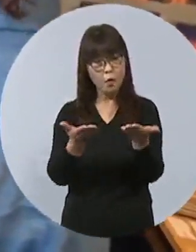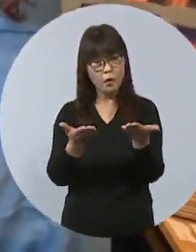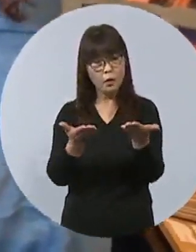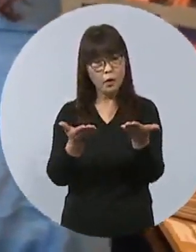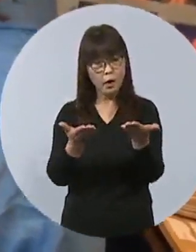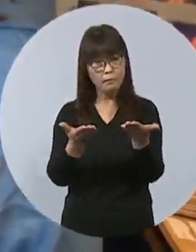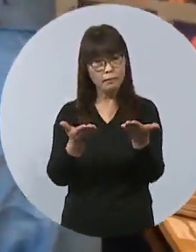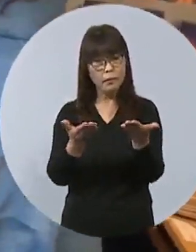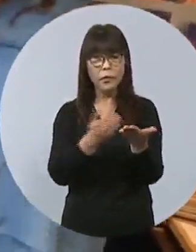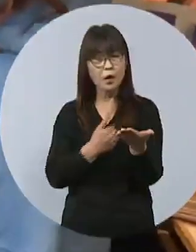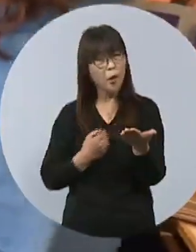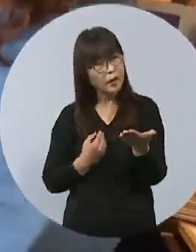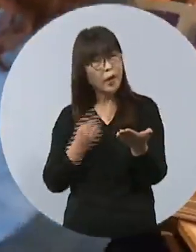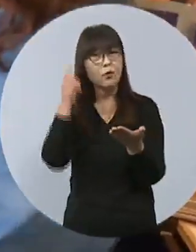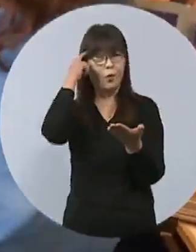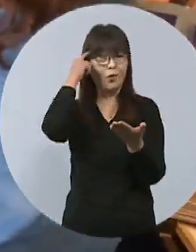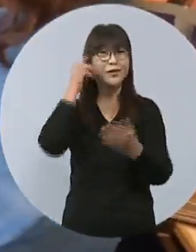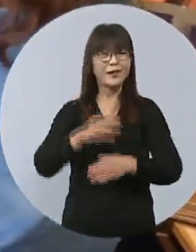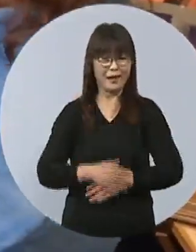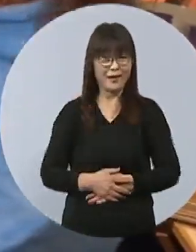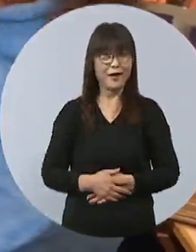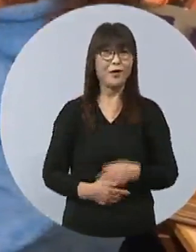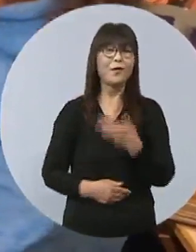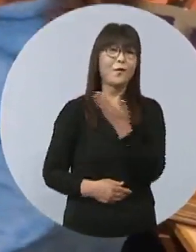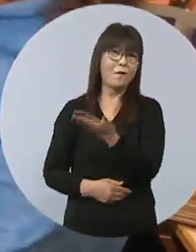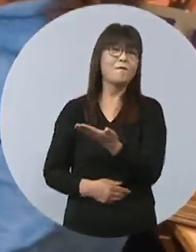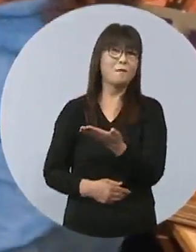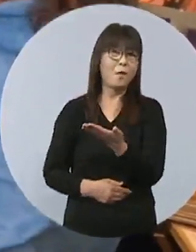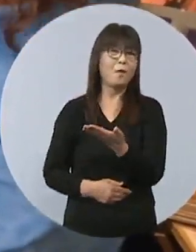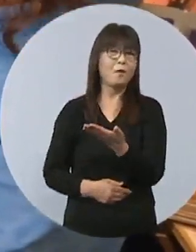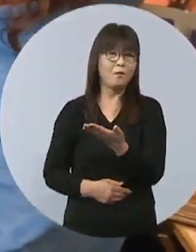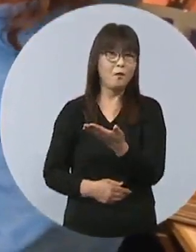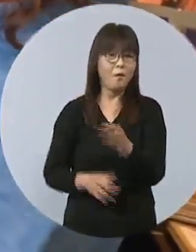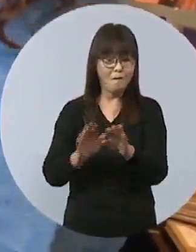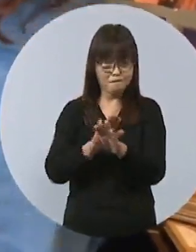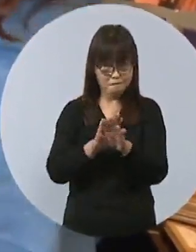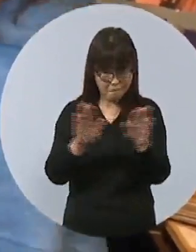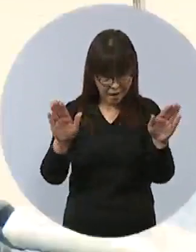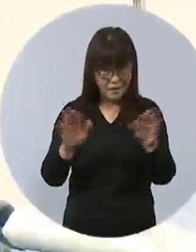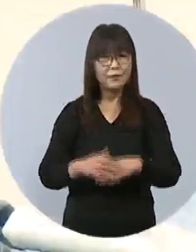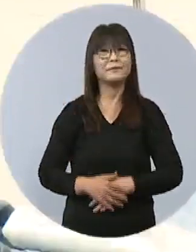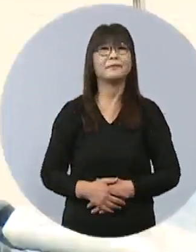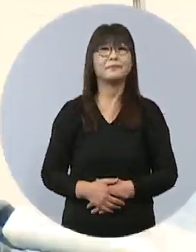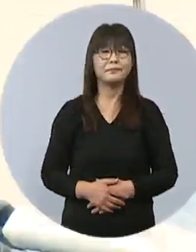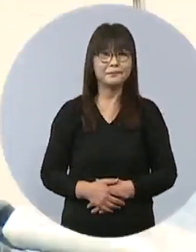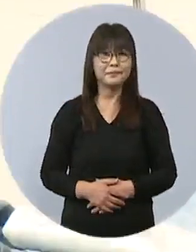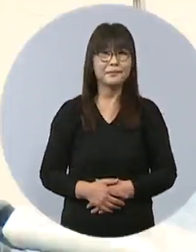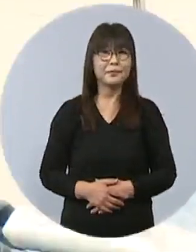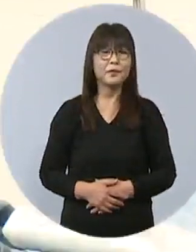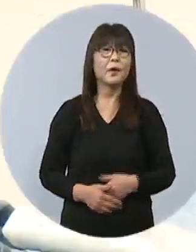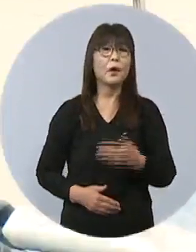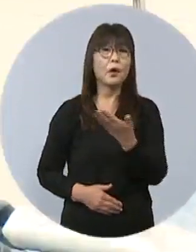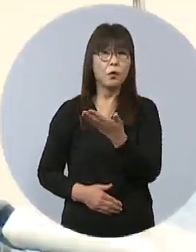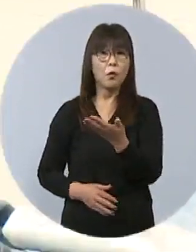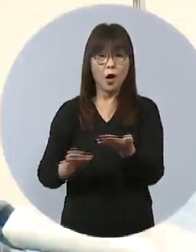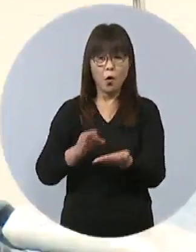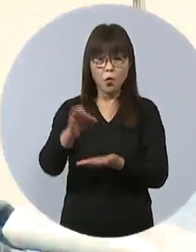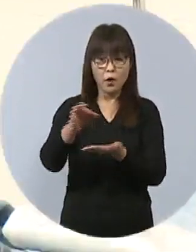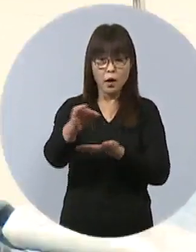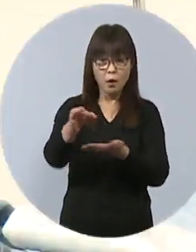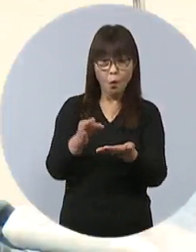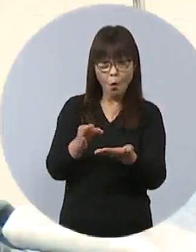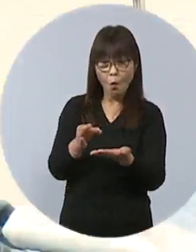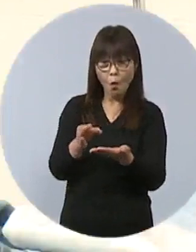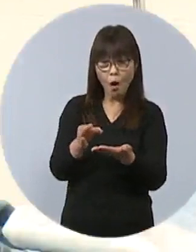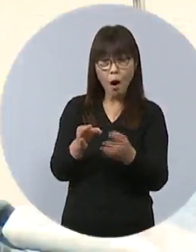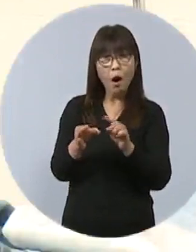っていうところで、まあ、こういう藤沢シティっていうアイテムを始めてまして、一応あのこの売り上げの一部を藤